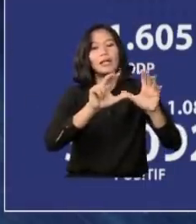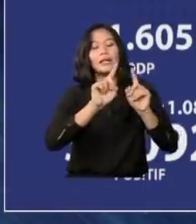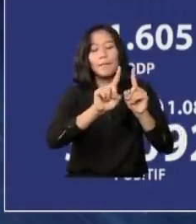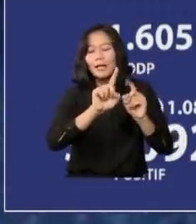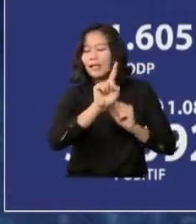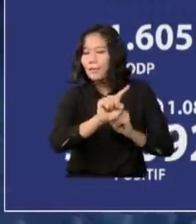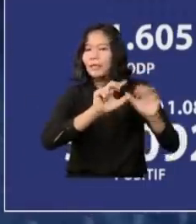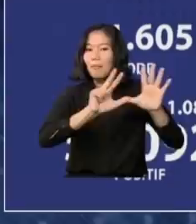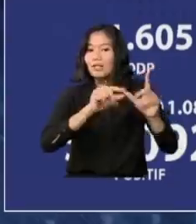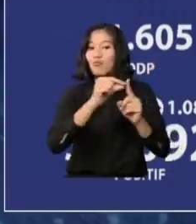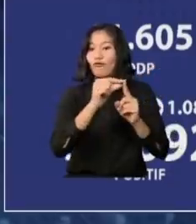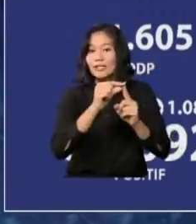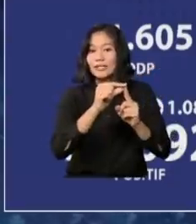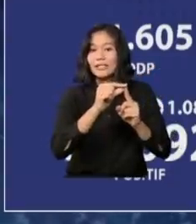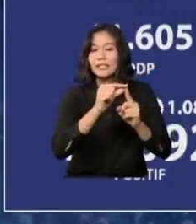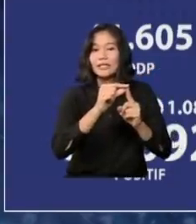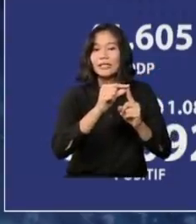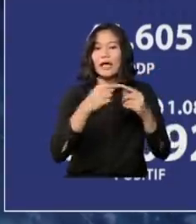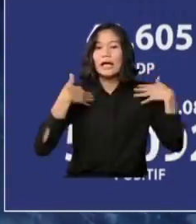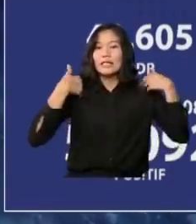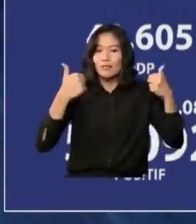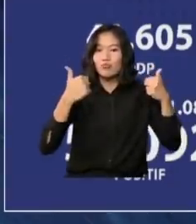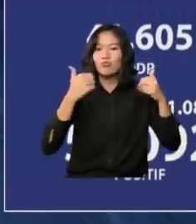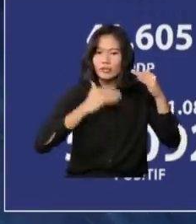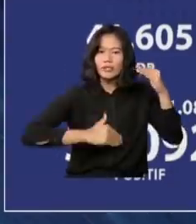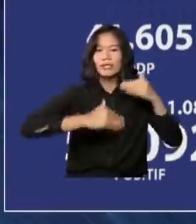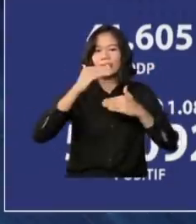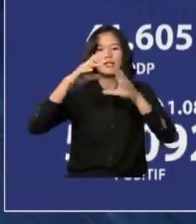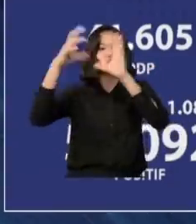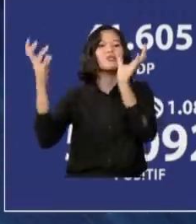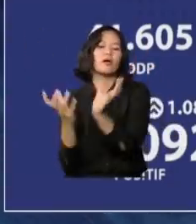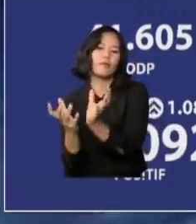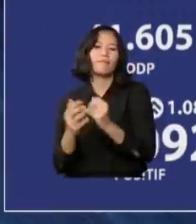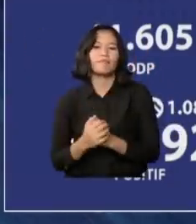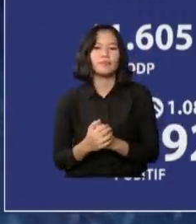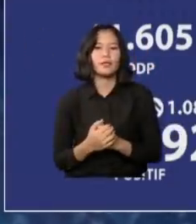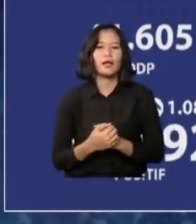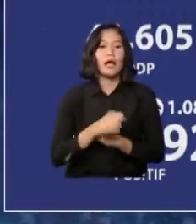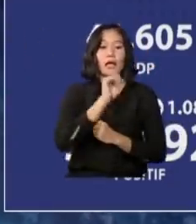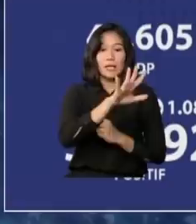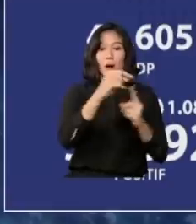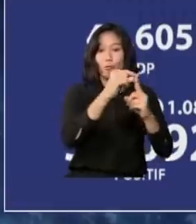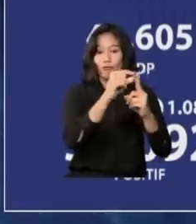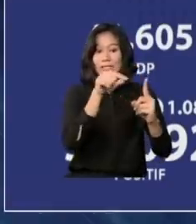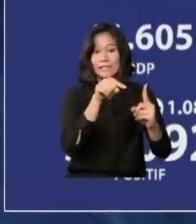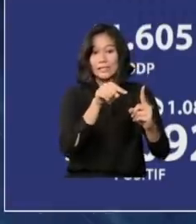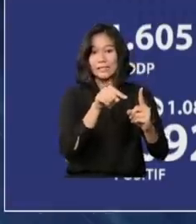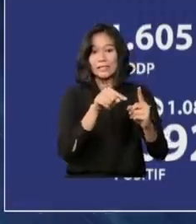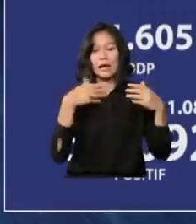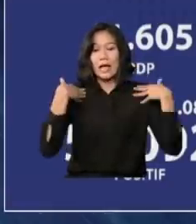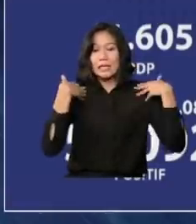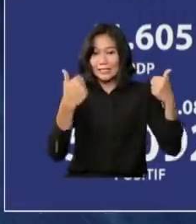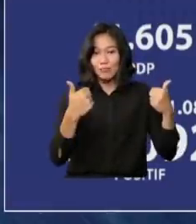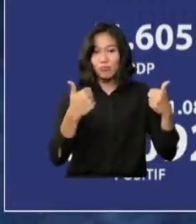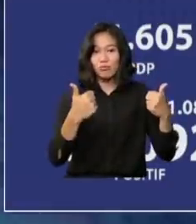provinsi yang angka sembuhnya di atas rata-rata angka sembuh dunia. Bahkan ada 5 provinsi dengan angka kesembuhan